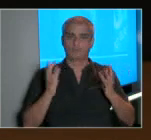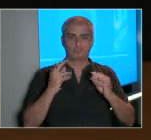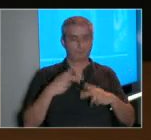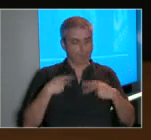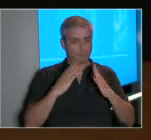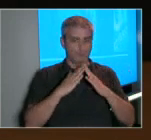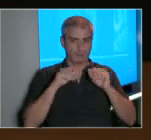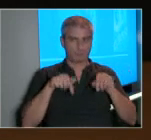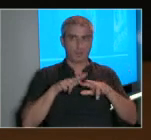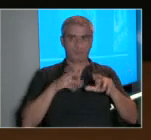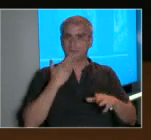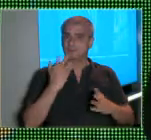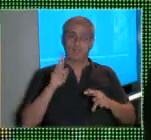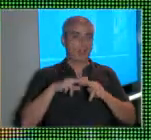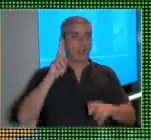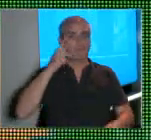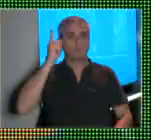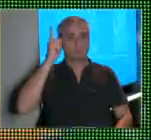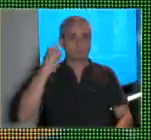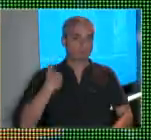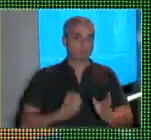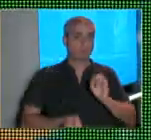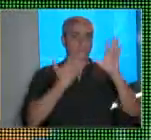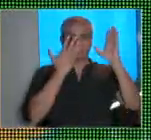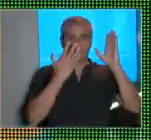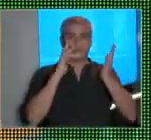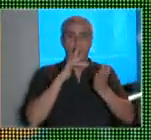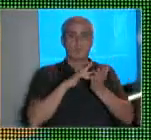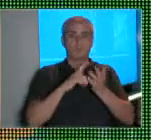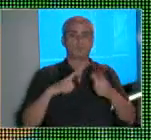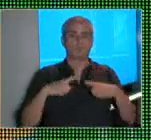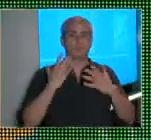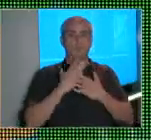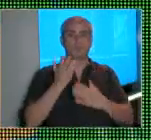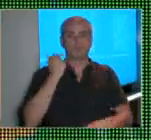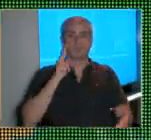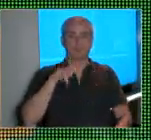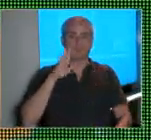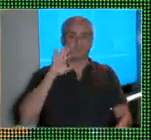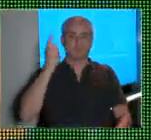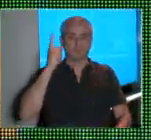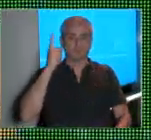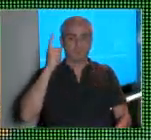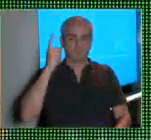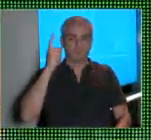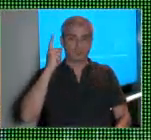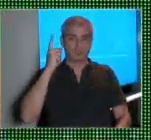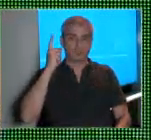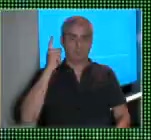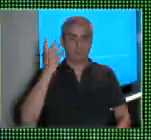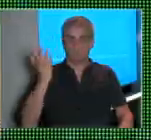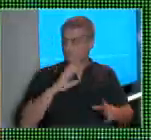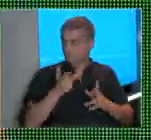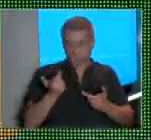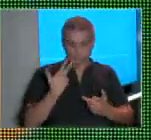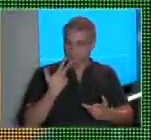לחזור הביתה לכאן, לארץ ישראל, אחרי 2,000 שנות גלות, למקום שבו חיינו כבר לפני 3,500 שנה. כל זה